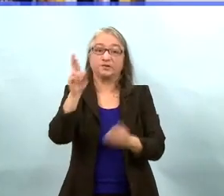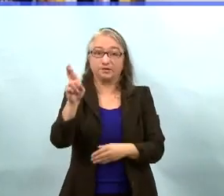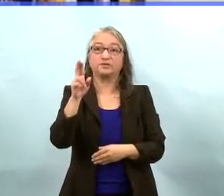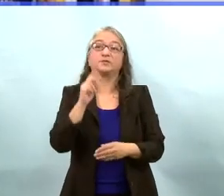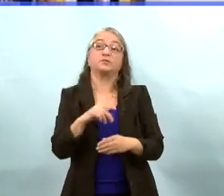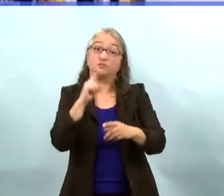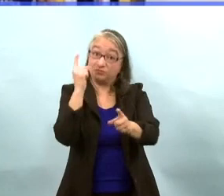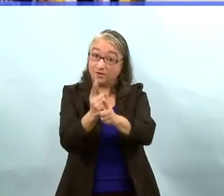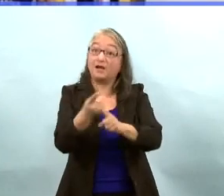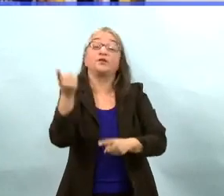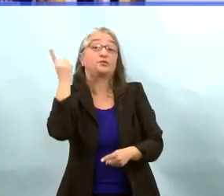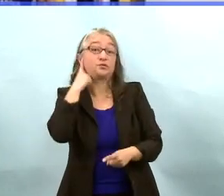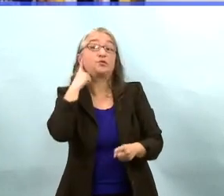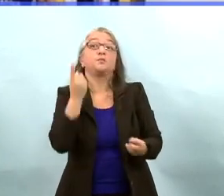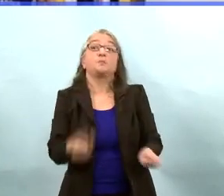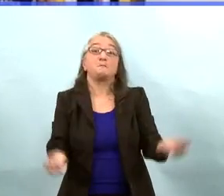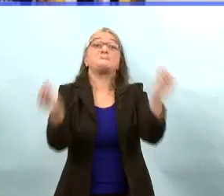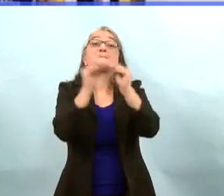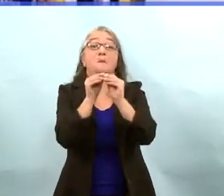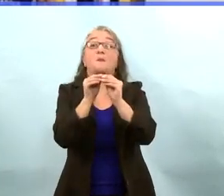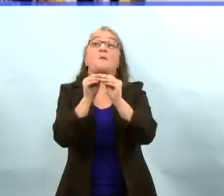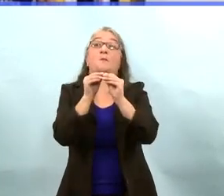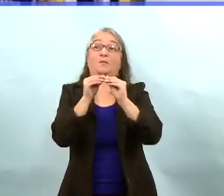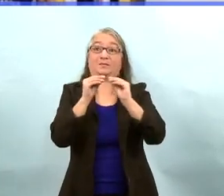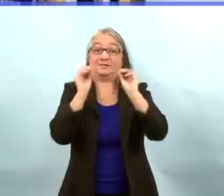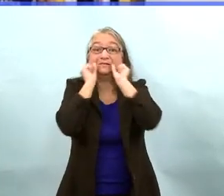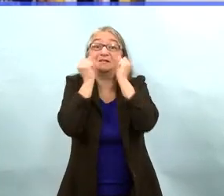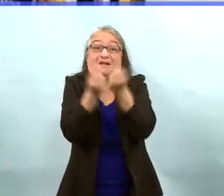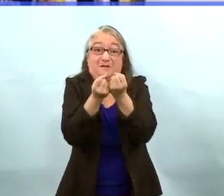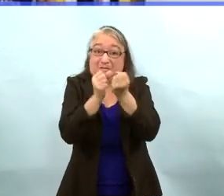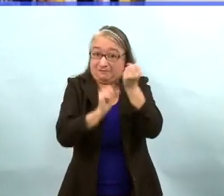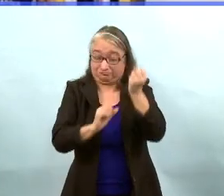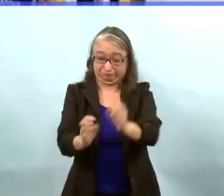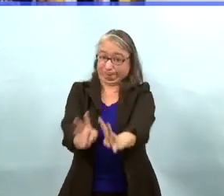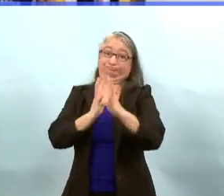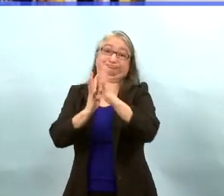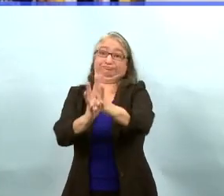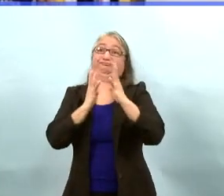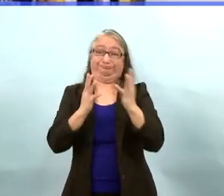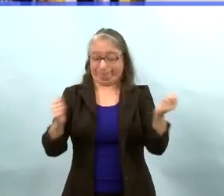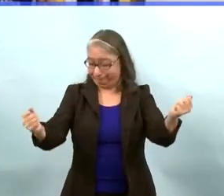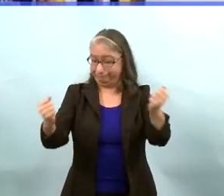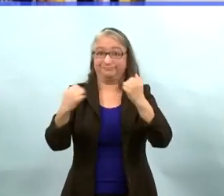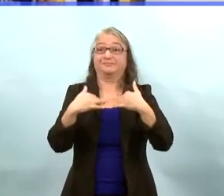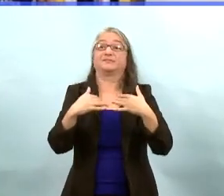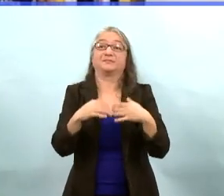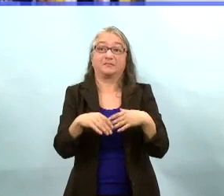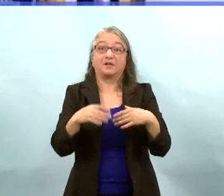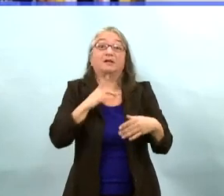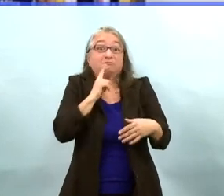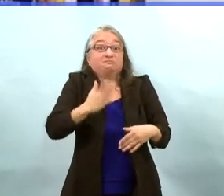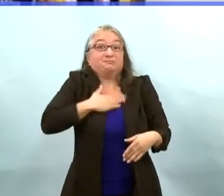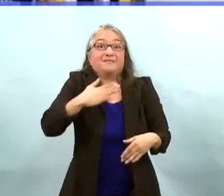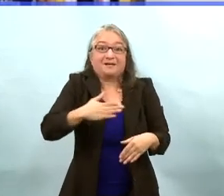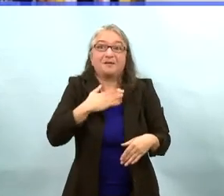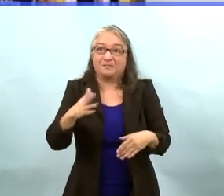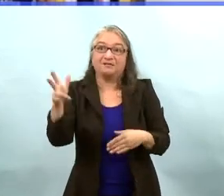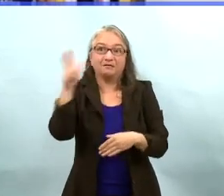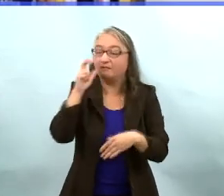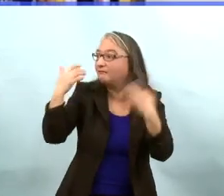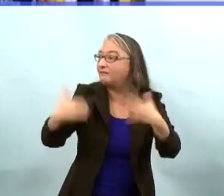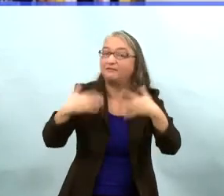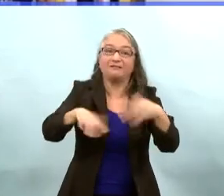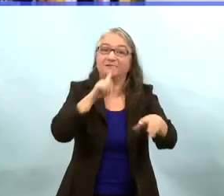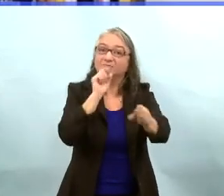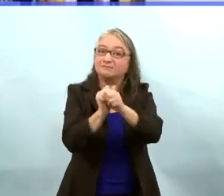y a eu beaucoup plus de rendez-vous qui ont été pris à Steinbach que ce à quoi on s'attendait. Et c'est vraiment merveilleux d'entendre ça. Donc, l'équipe qui travaille